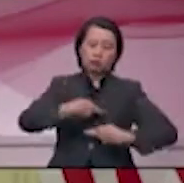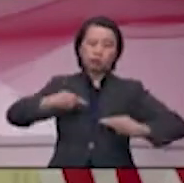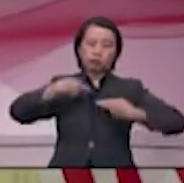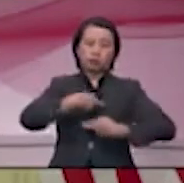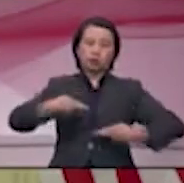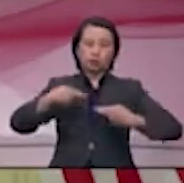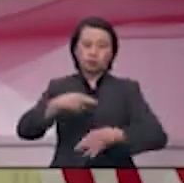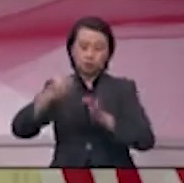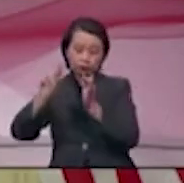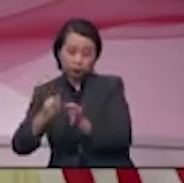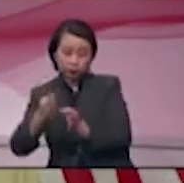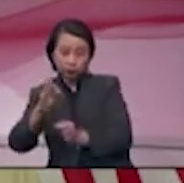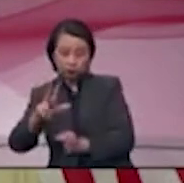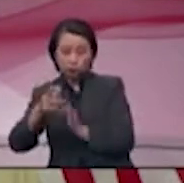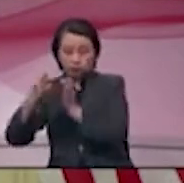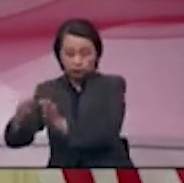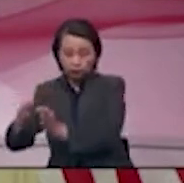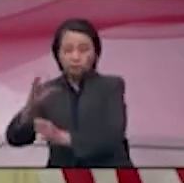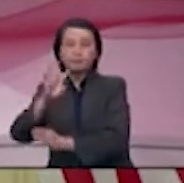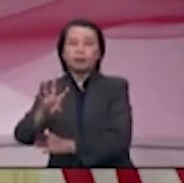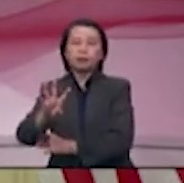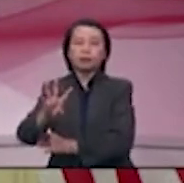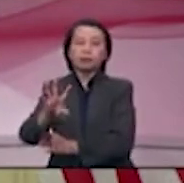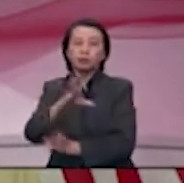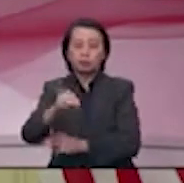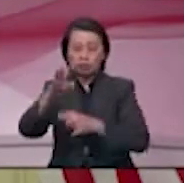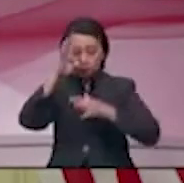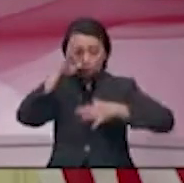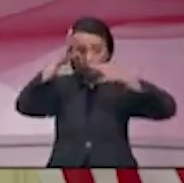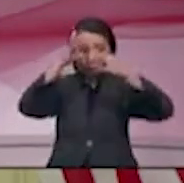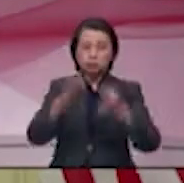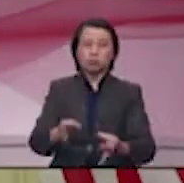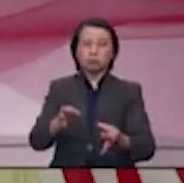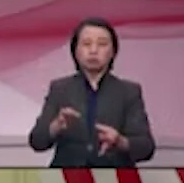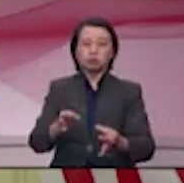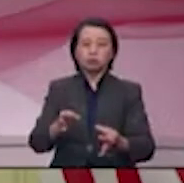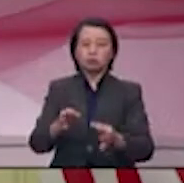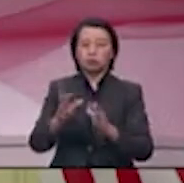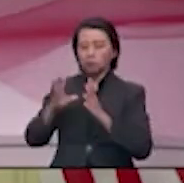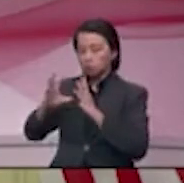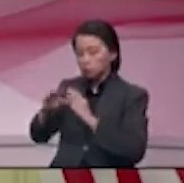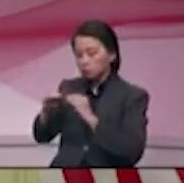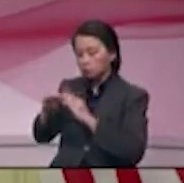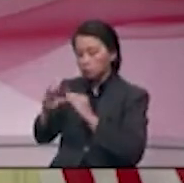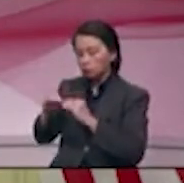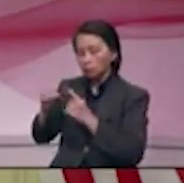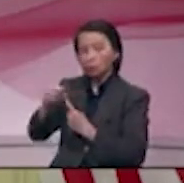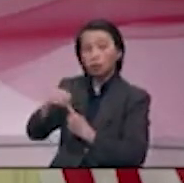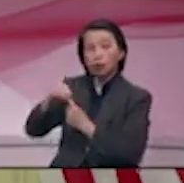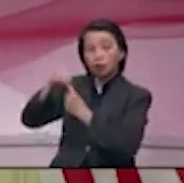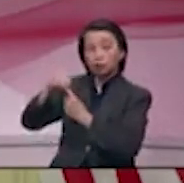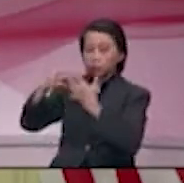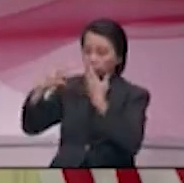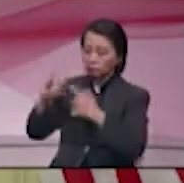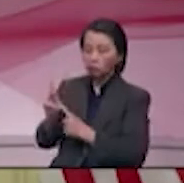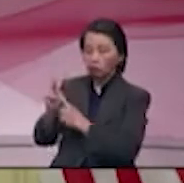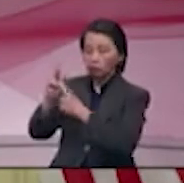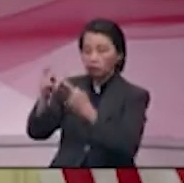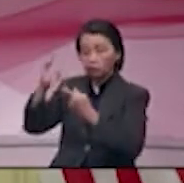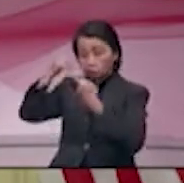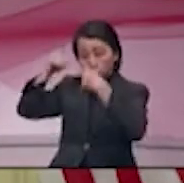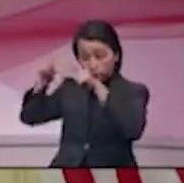pasal 3 dan 4 dan keputusan yang bercorak khas setelah pun